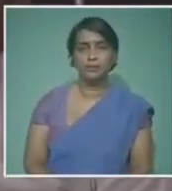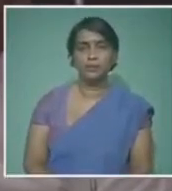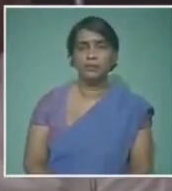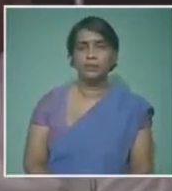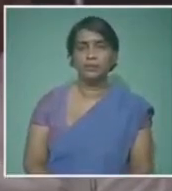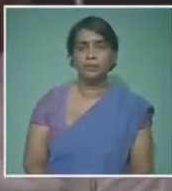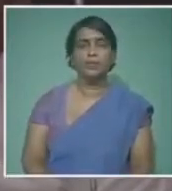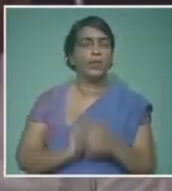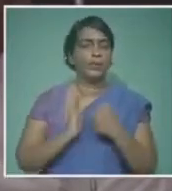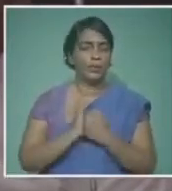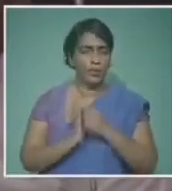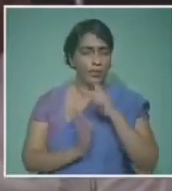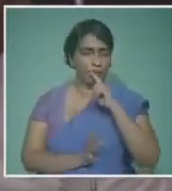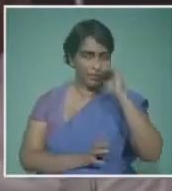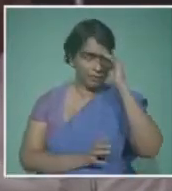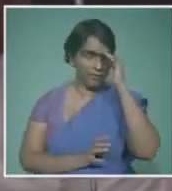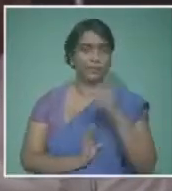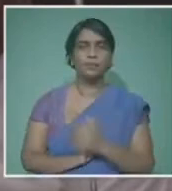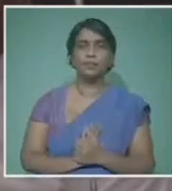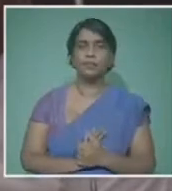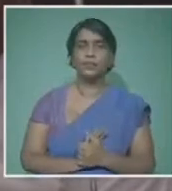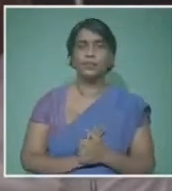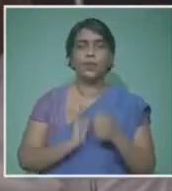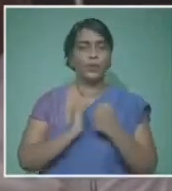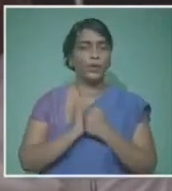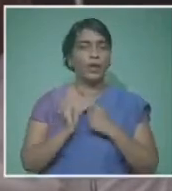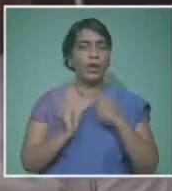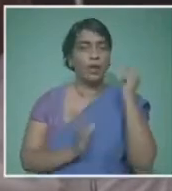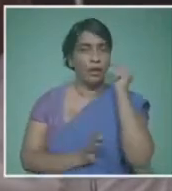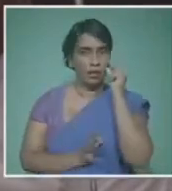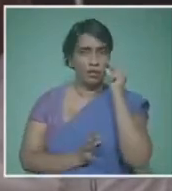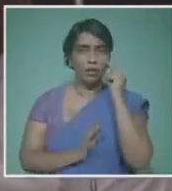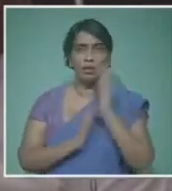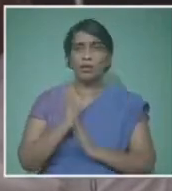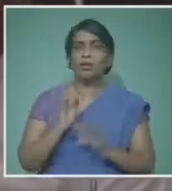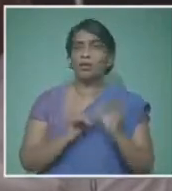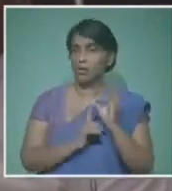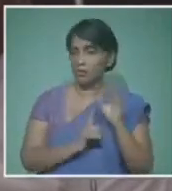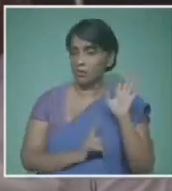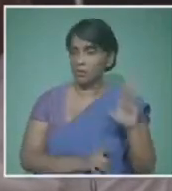ගරු කතානායකතුමනි ගරු අනුර කුමාර දිසානායක මන්ත්‍රීතුමා විසින්